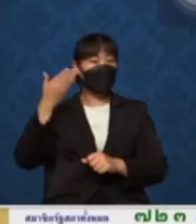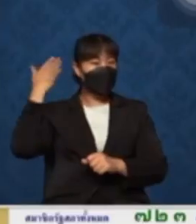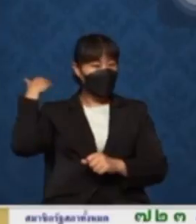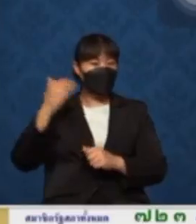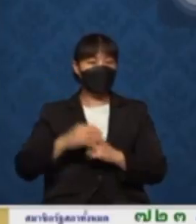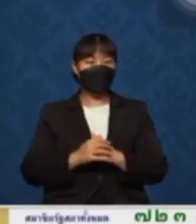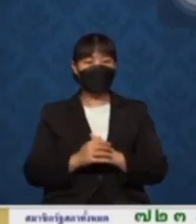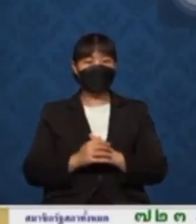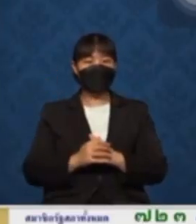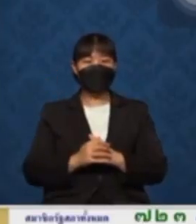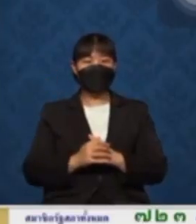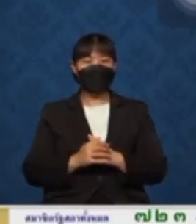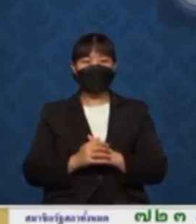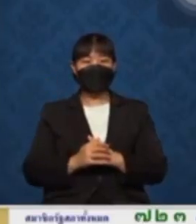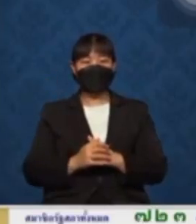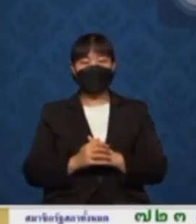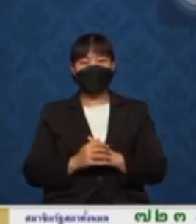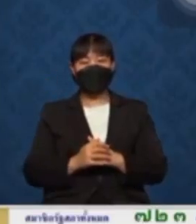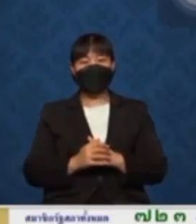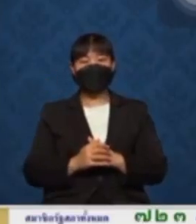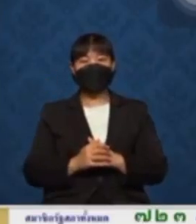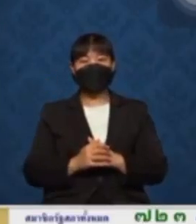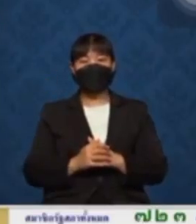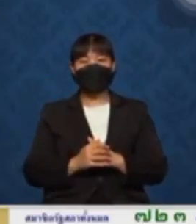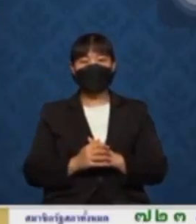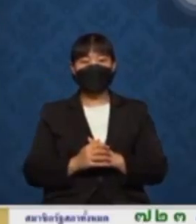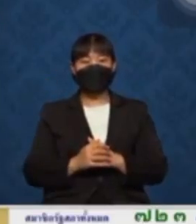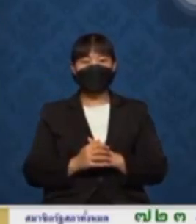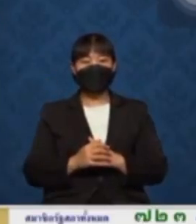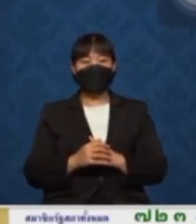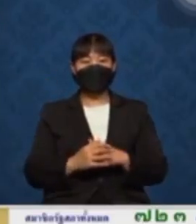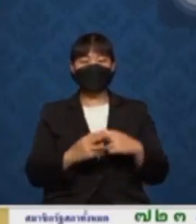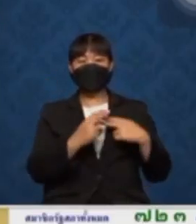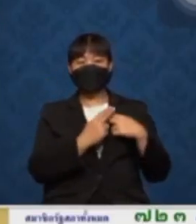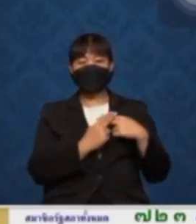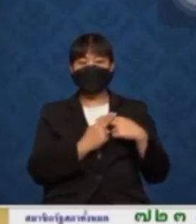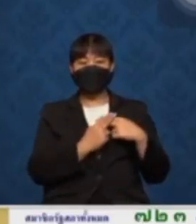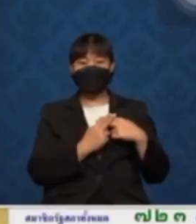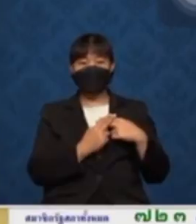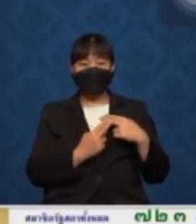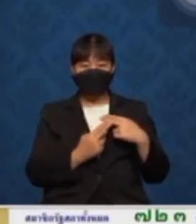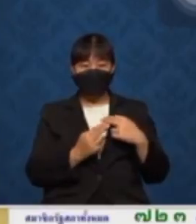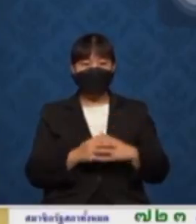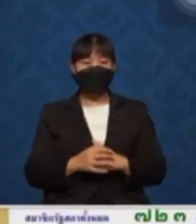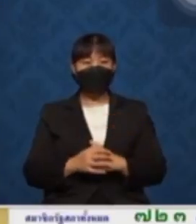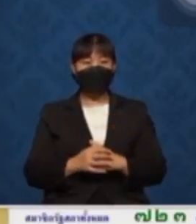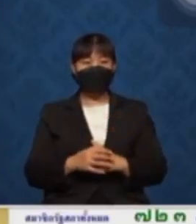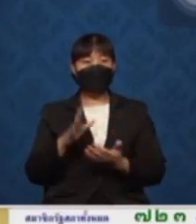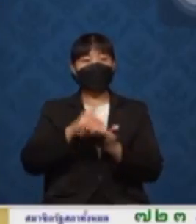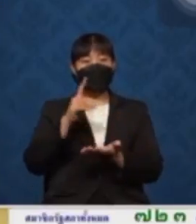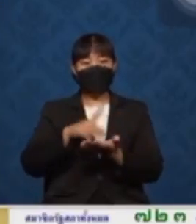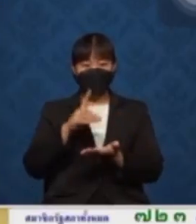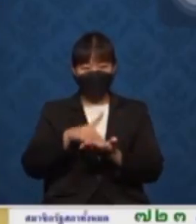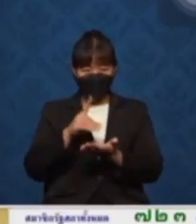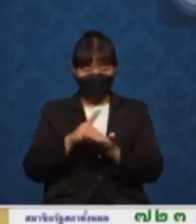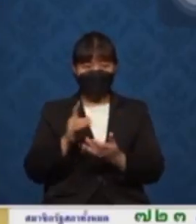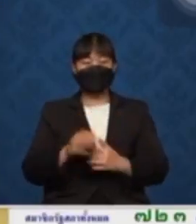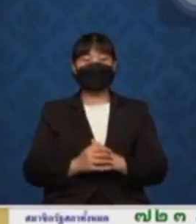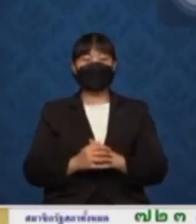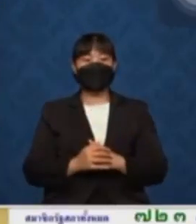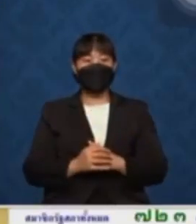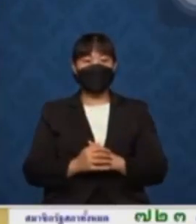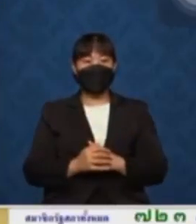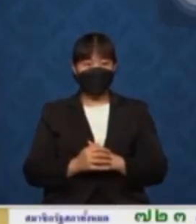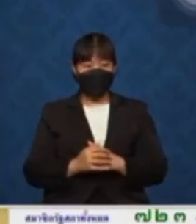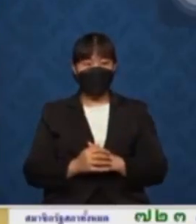นครับก็พยายามคล้ายๆกันคือการคงไว้ถึงวุฒิสภาที่มีอำนาจสูงแต่มาจากการเลือกตั้งแต่พอคนพบครับว่าเลือก